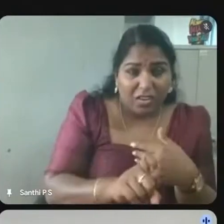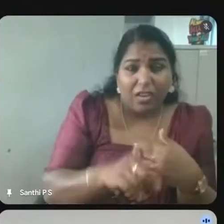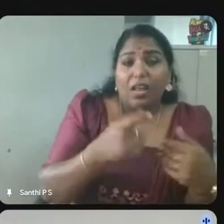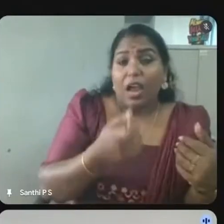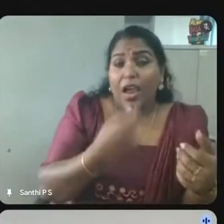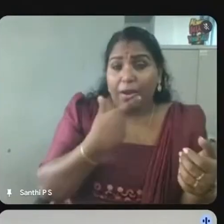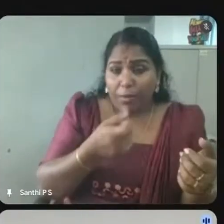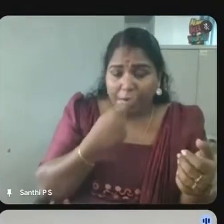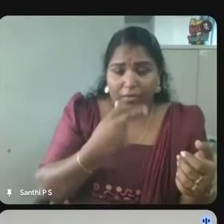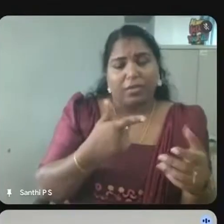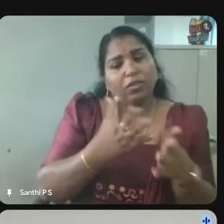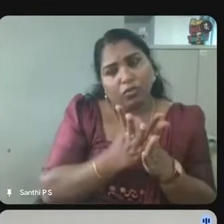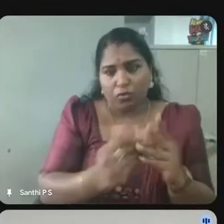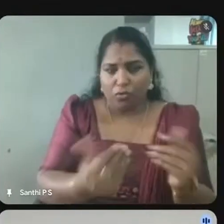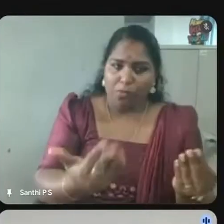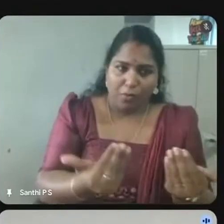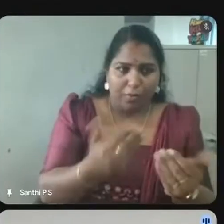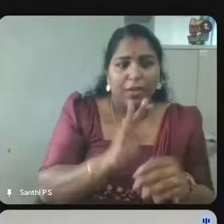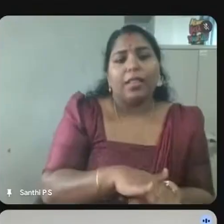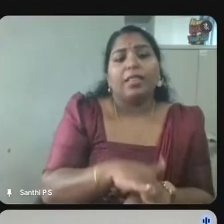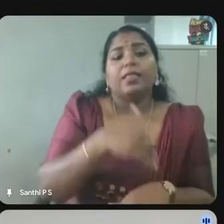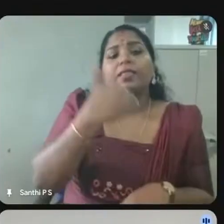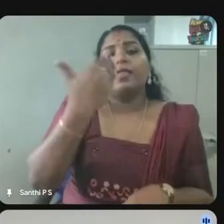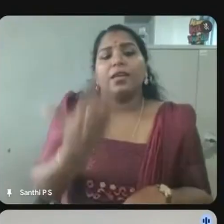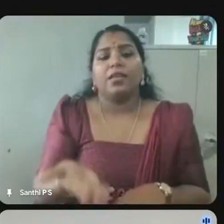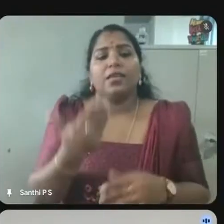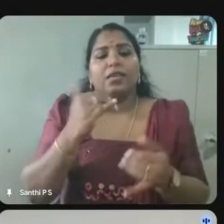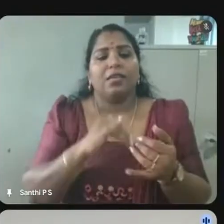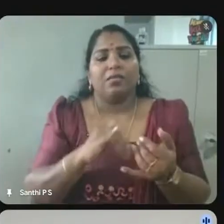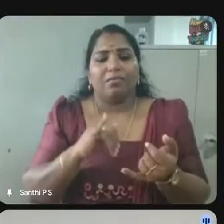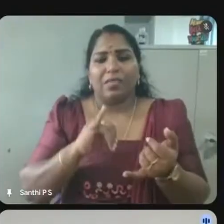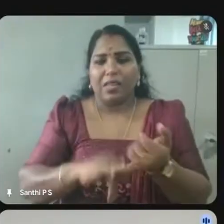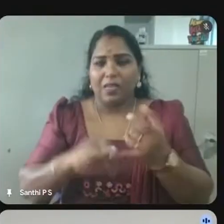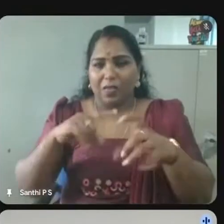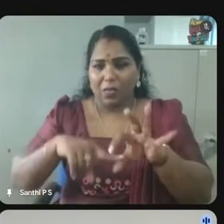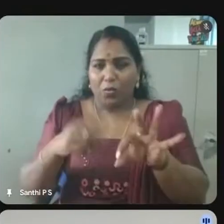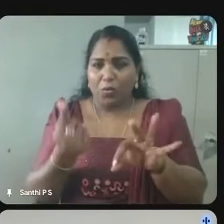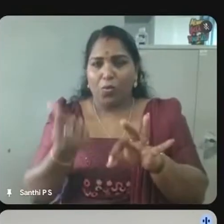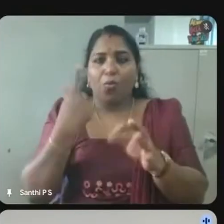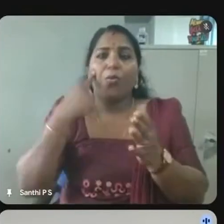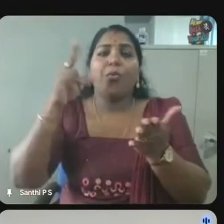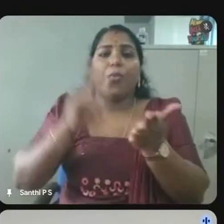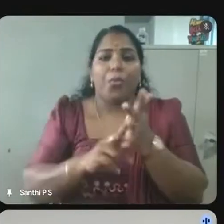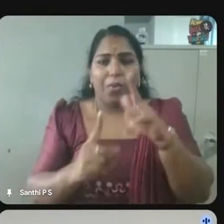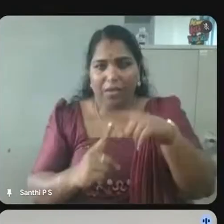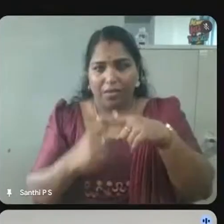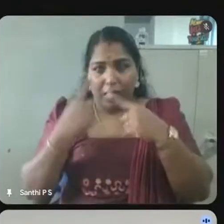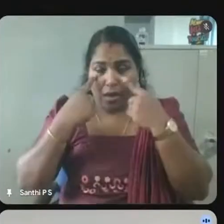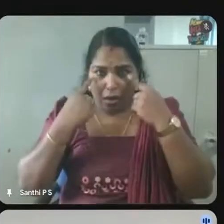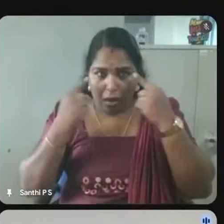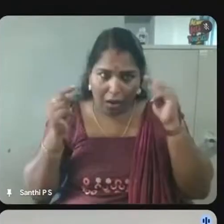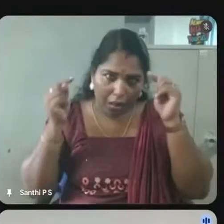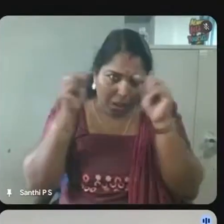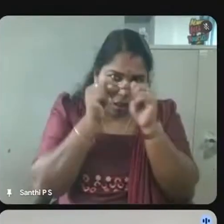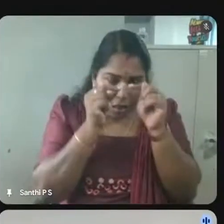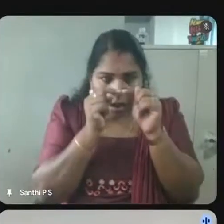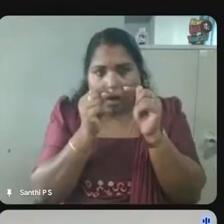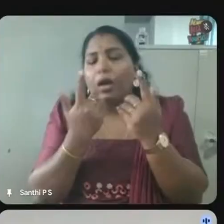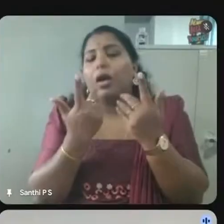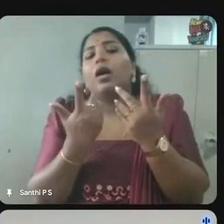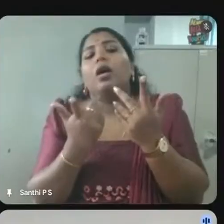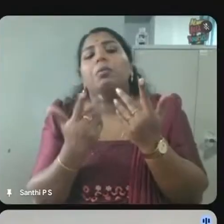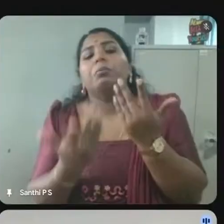കൊണ്ട് മാറ്റാൻ പറ്റുന്ന ഒരു കണ്ടീഷനാണ്. അതുപോലെയാണ് സ്ക്വിന്റ്. കോങ്കണ്ണ് പലർക്കും ഒരു ഭാഗ്യത്തിന്റെ ലക്ഷണമായി പലരും കാണാറുണ്ട്. അങ്ങനെയല്ല,